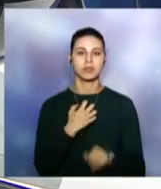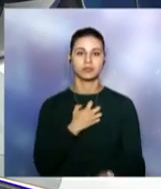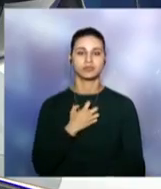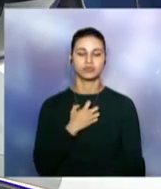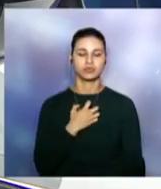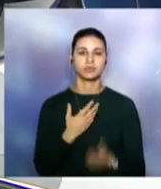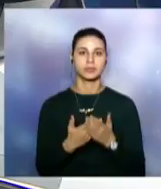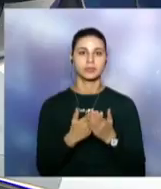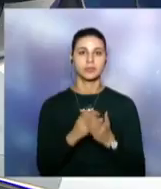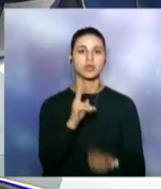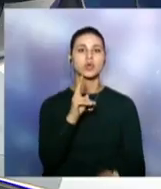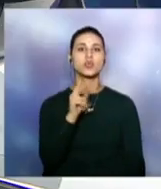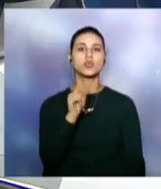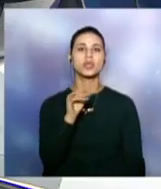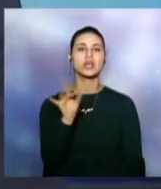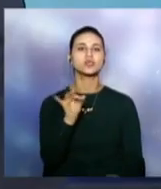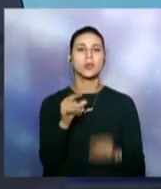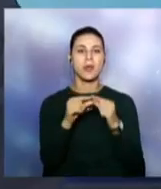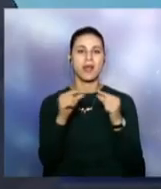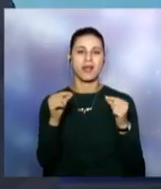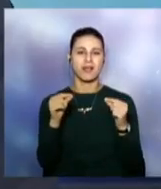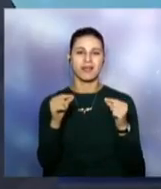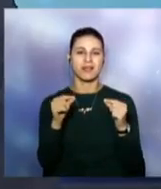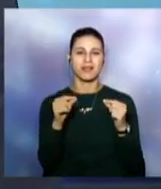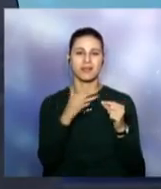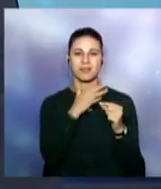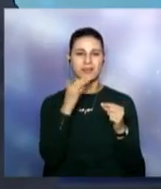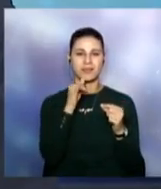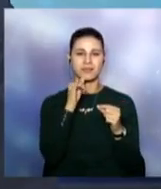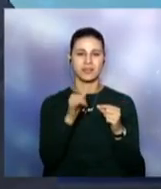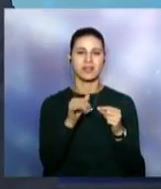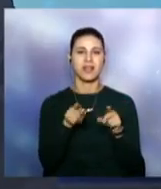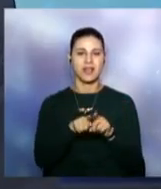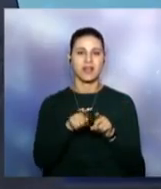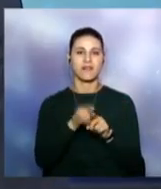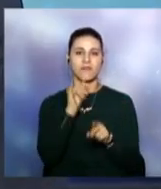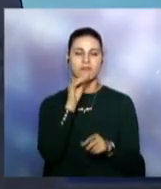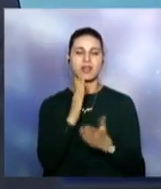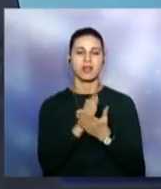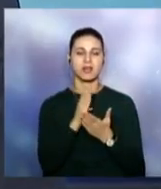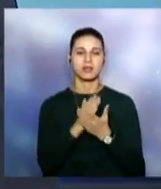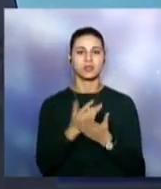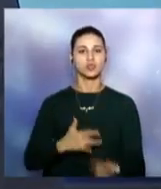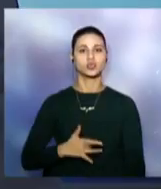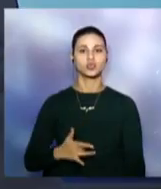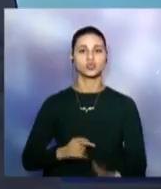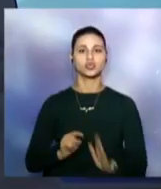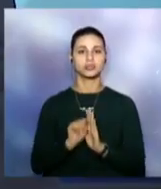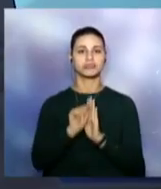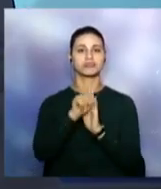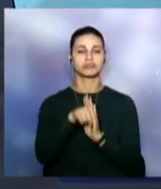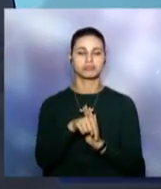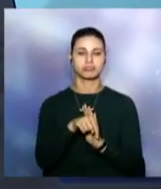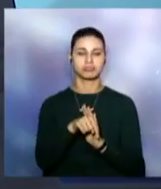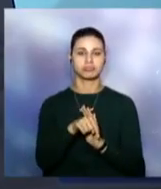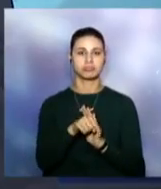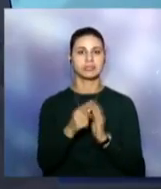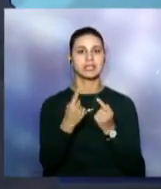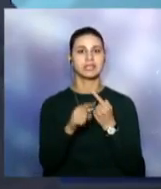მნიშვნელობა. კურკიზომა ნუ ხა დაახლოებით როჭათოლოს რო ყველა კურკას ერთიზომა აქვს, რომ კუჭიდან გასასვლელი პილორული